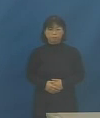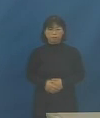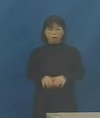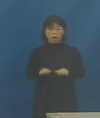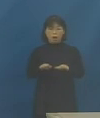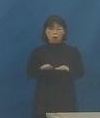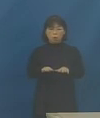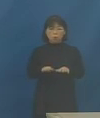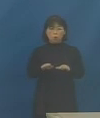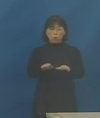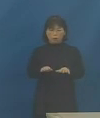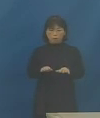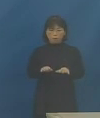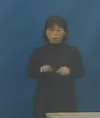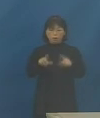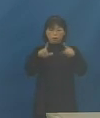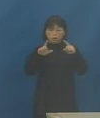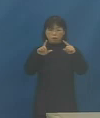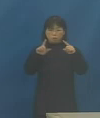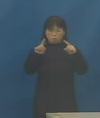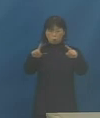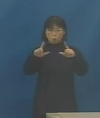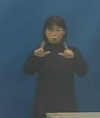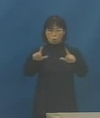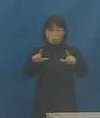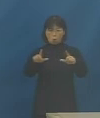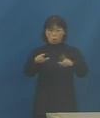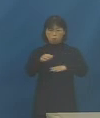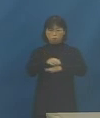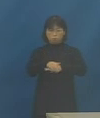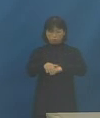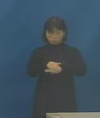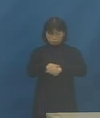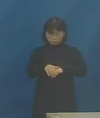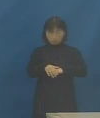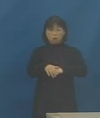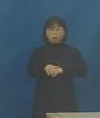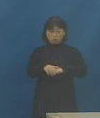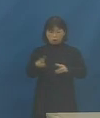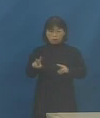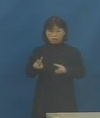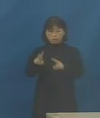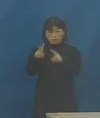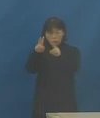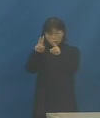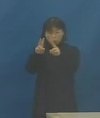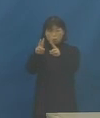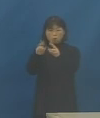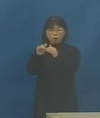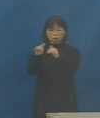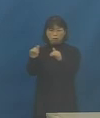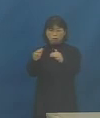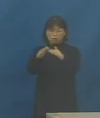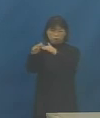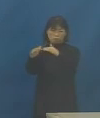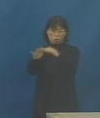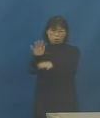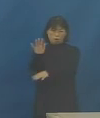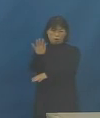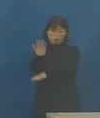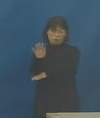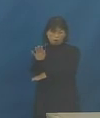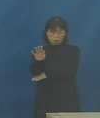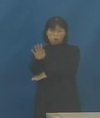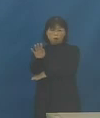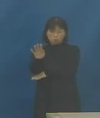ザビー公表されるということでa 完全にこれ有識者の方々で今議論されてますからそれを